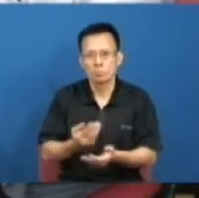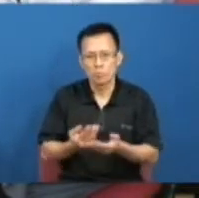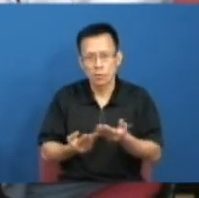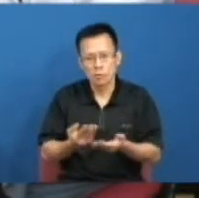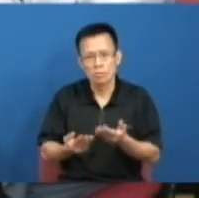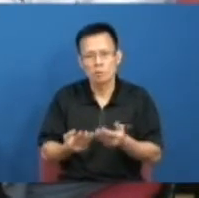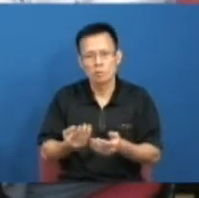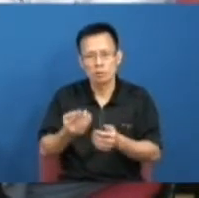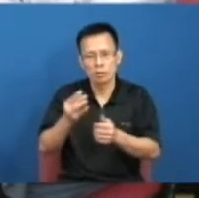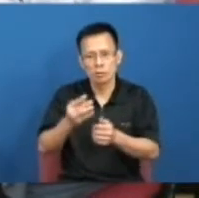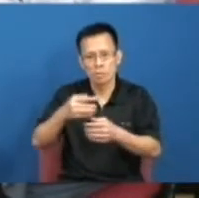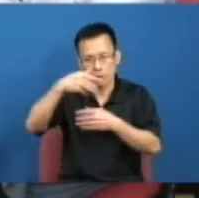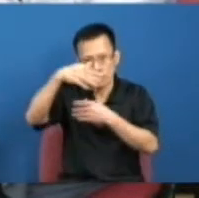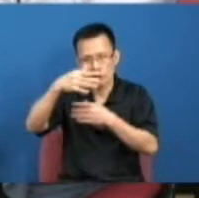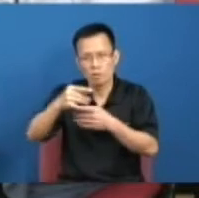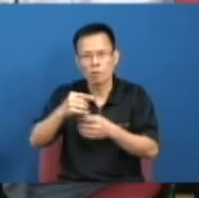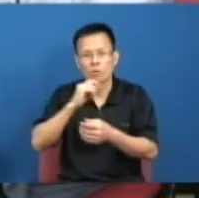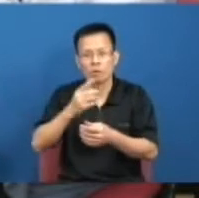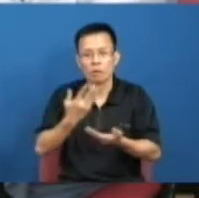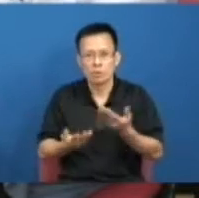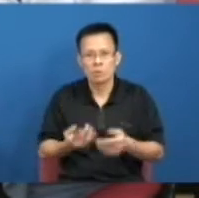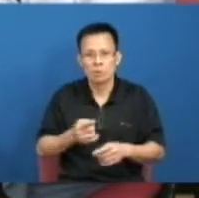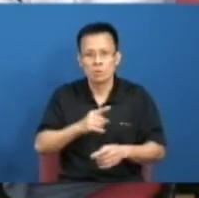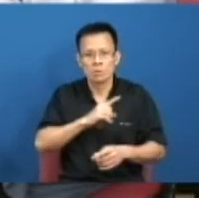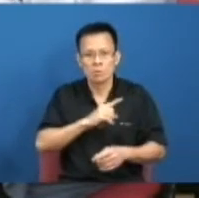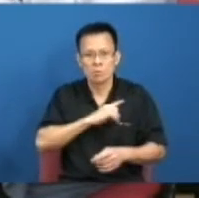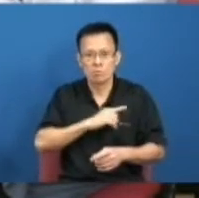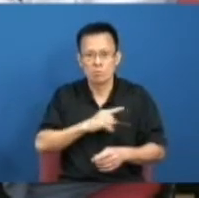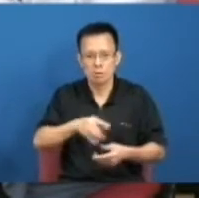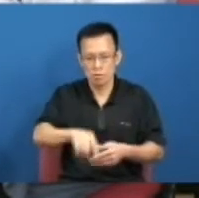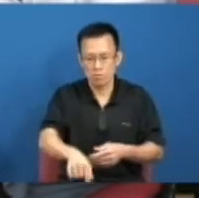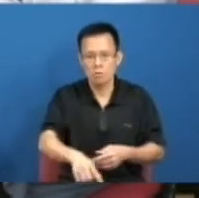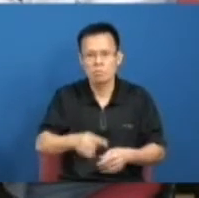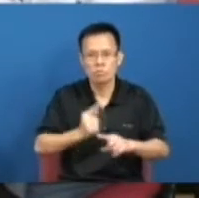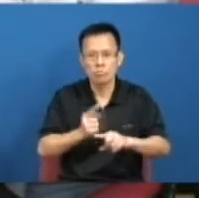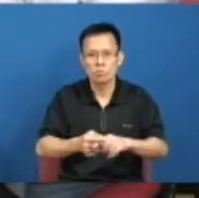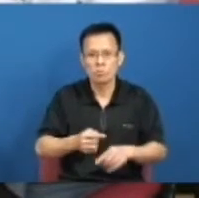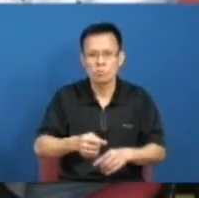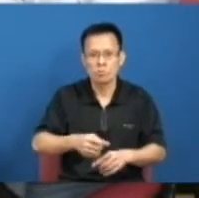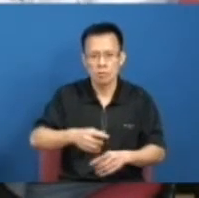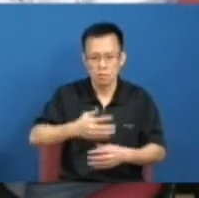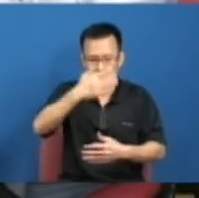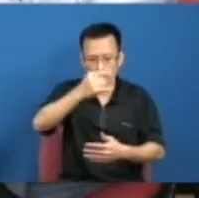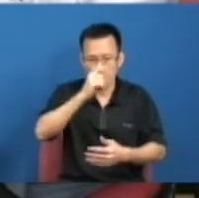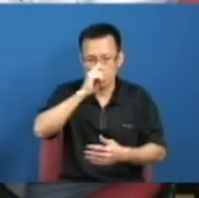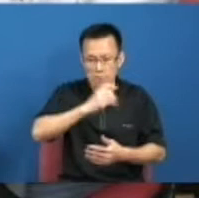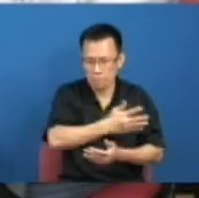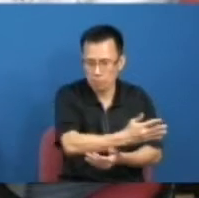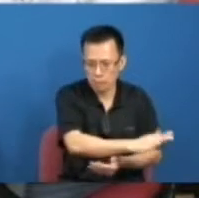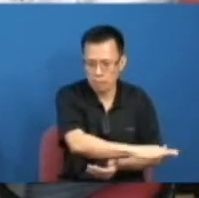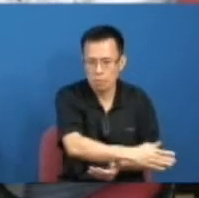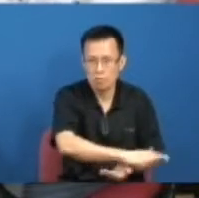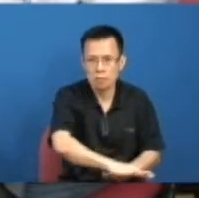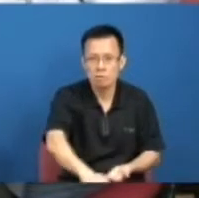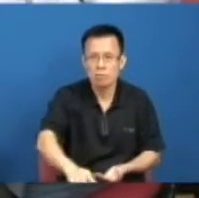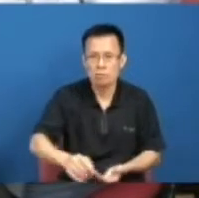嘢影響佢嘅，如果佢本身喺面有一陣膜嘅話咧，你用啲擦大力擦佢咧，咁擦得耐咧，咁